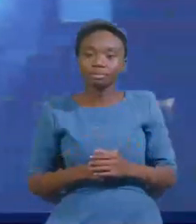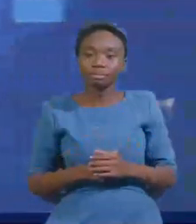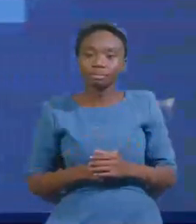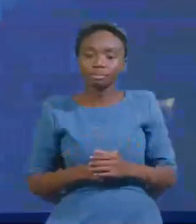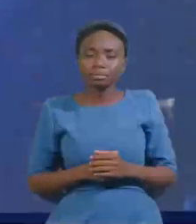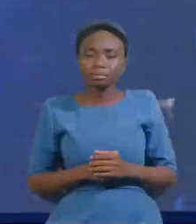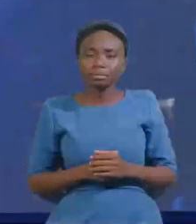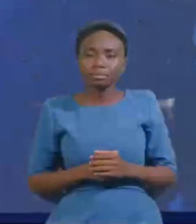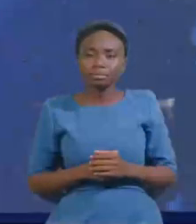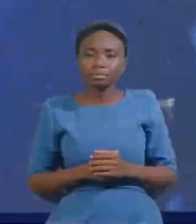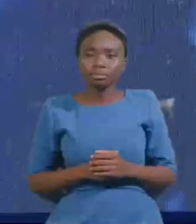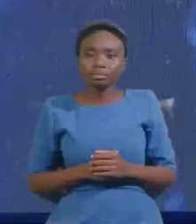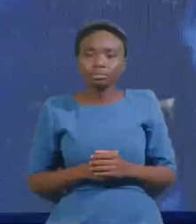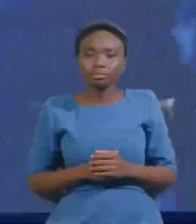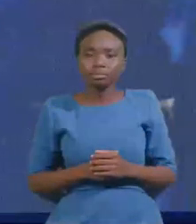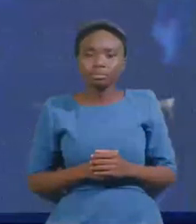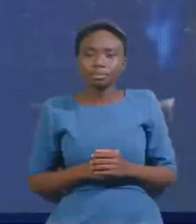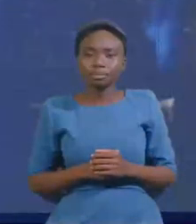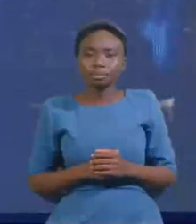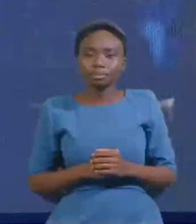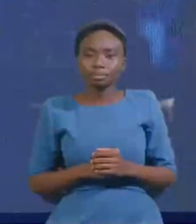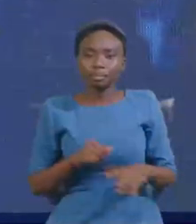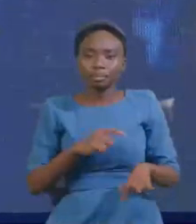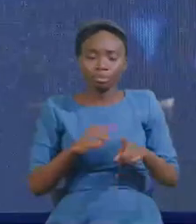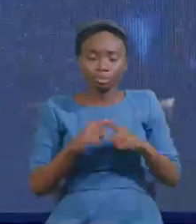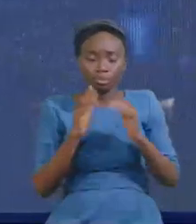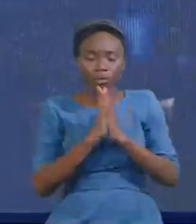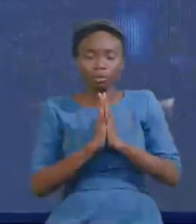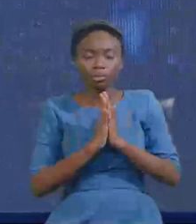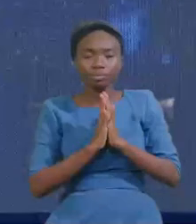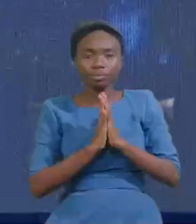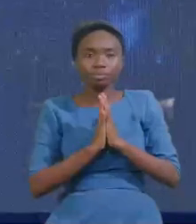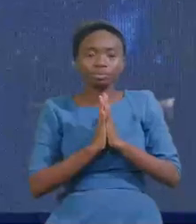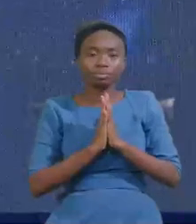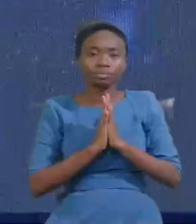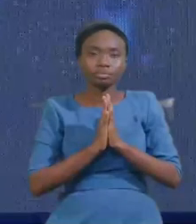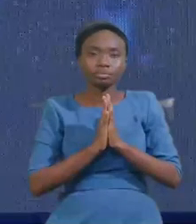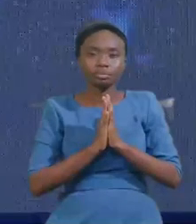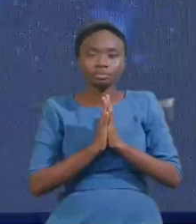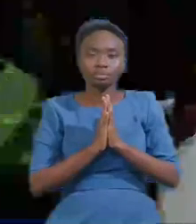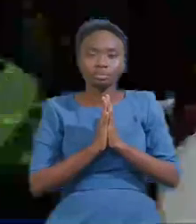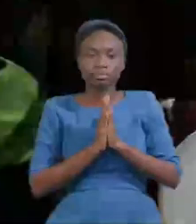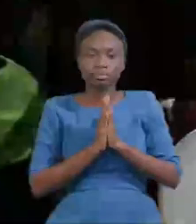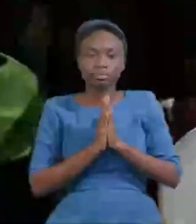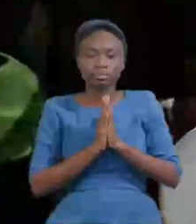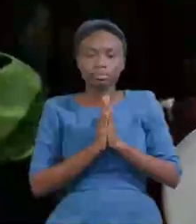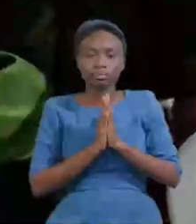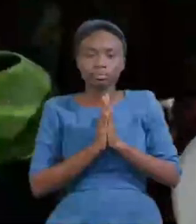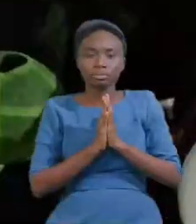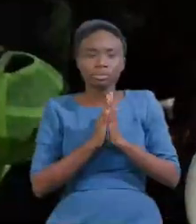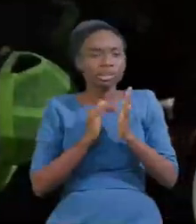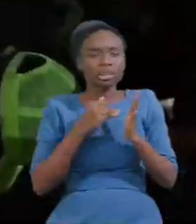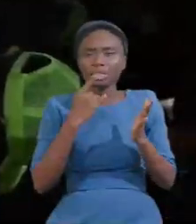c'est après ça que l'avancement, le progrès pourront venir dans ta vie. La tête baissée, les yeux